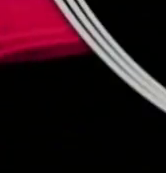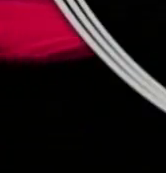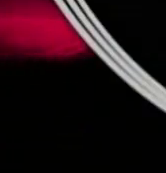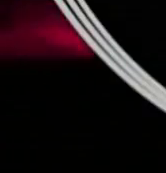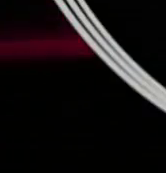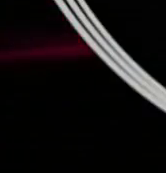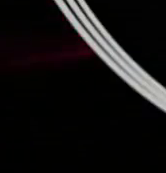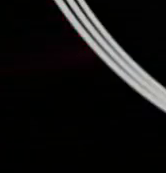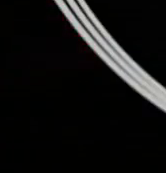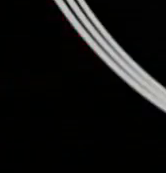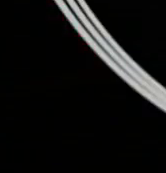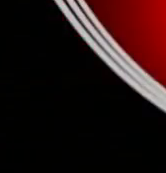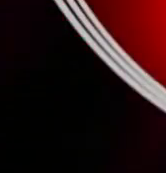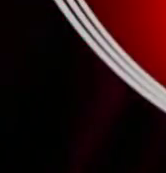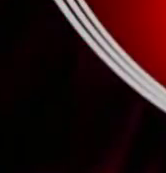काठमाडौँ।